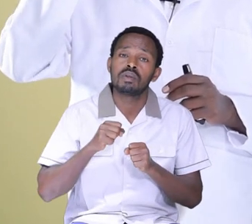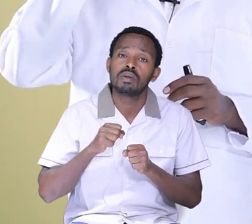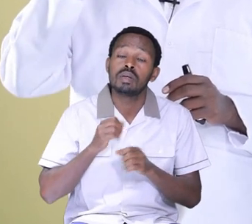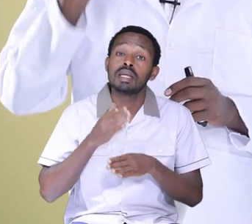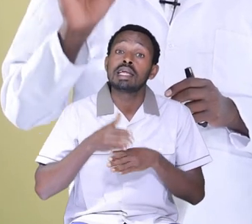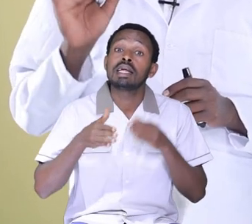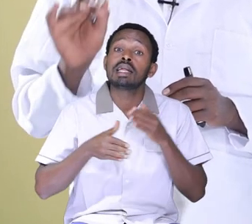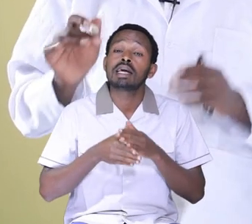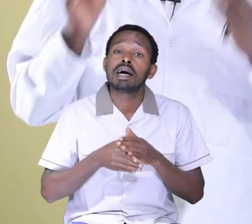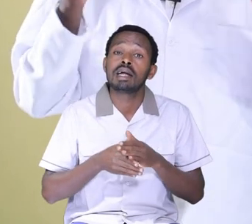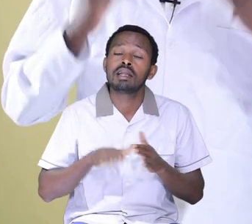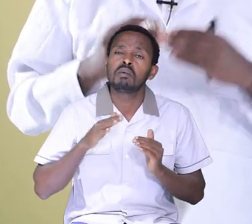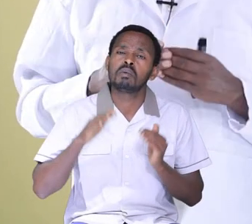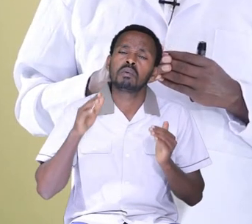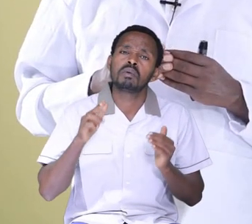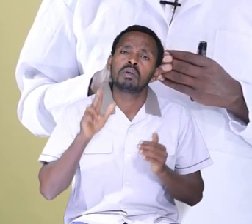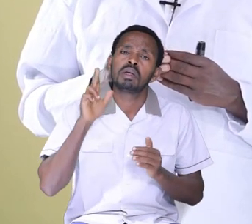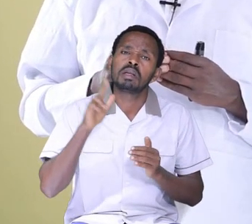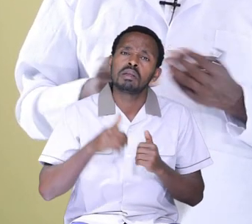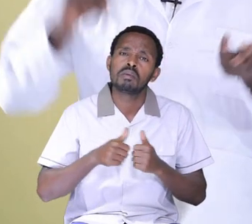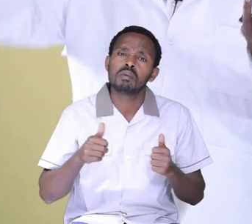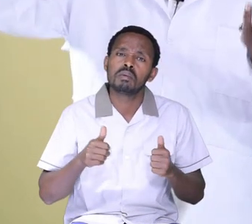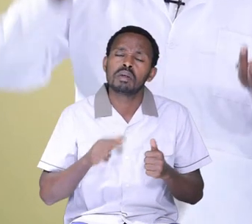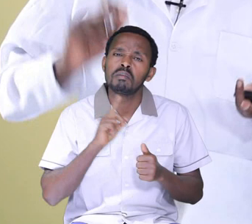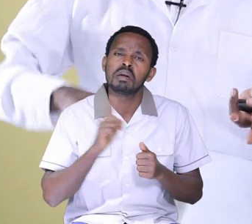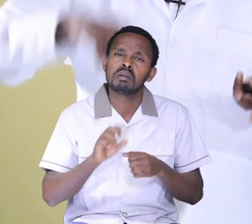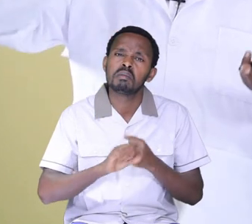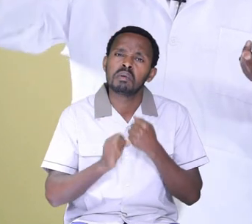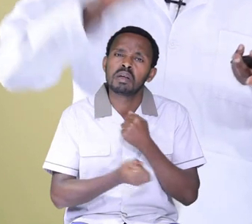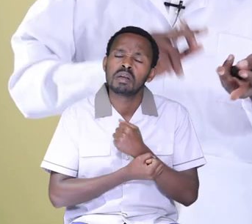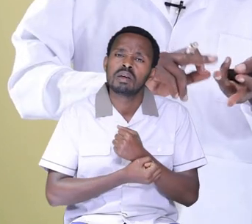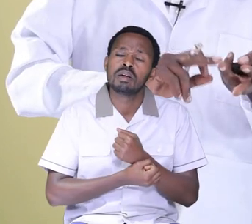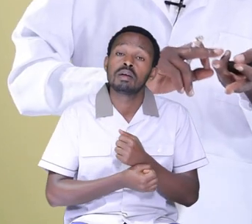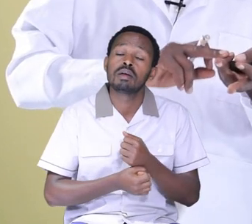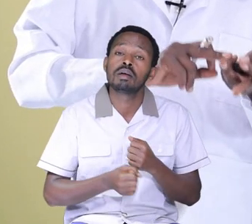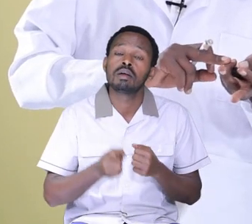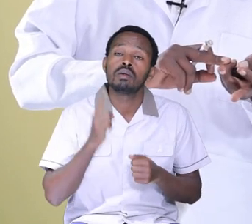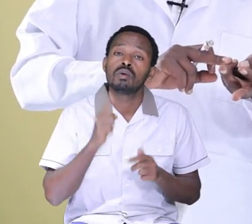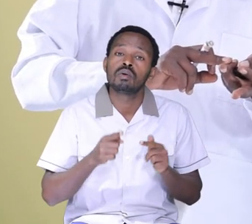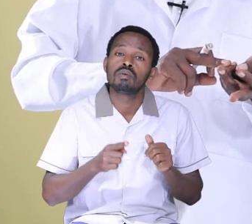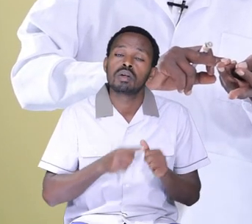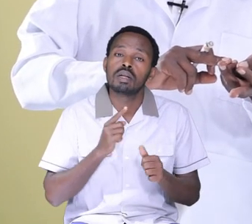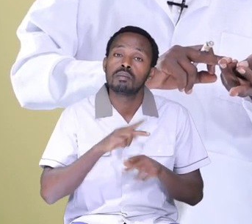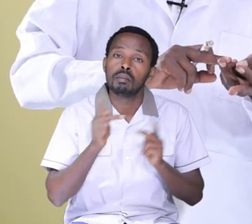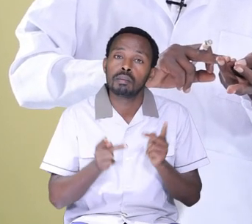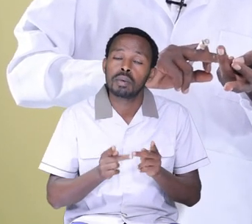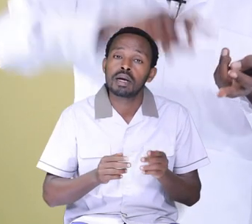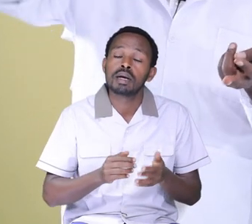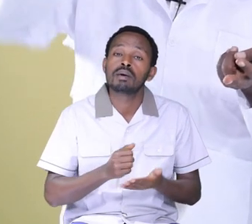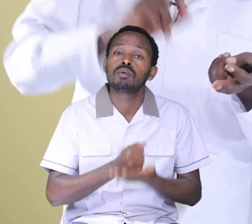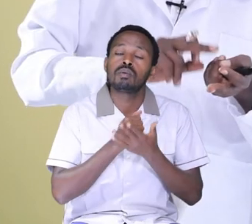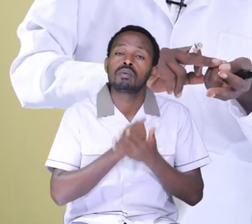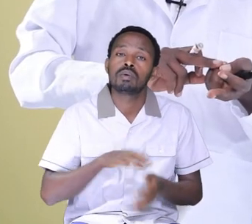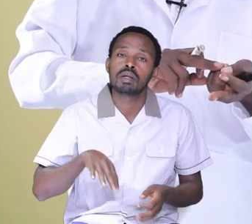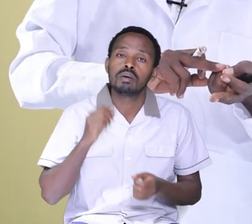gurguddoo sadiitti kan qoodaman maal irratti hundaa'anii? Tokkoffaa irratti bakka utubduun irratti argamu irratti hundaa'uun,